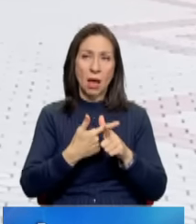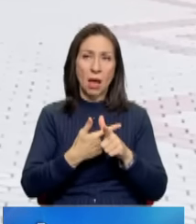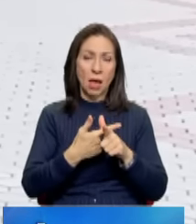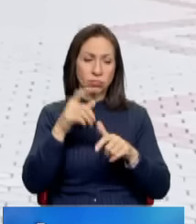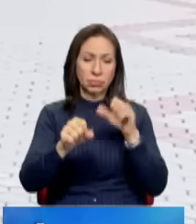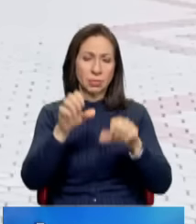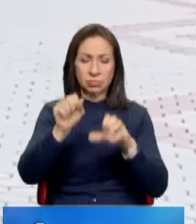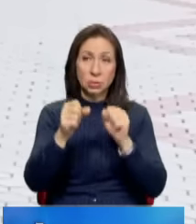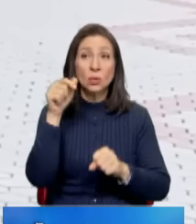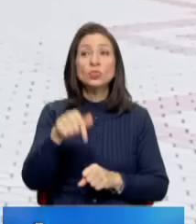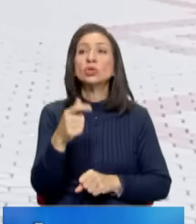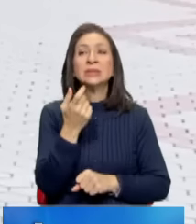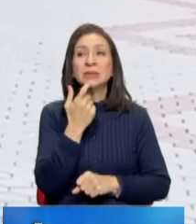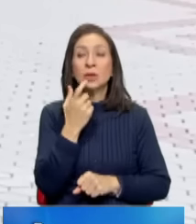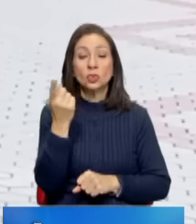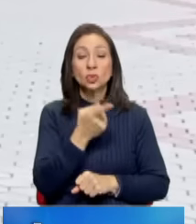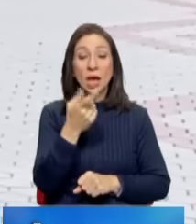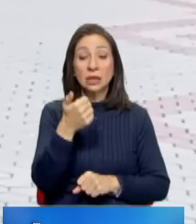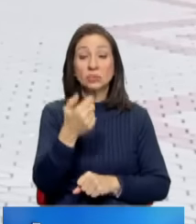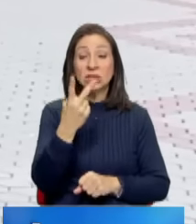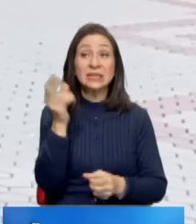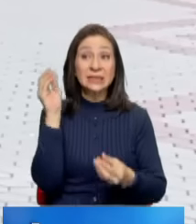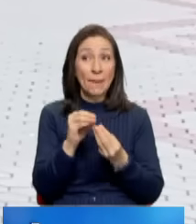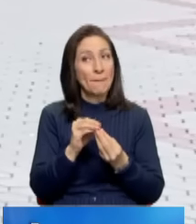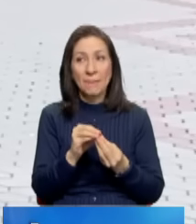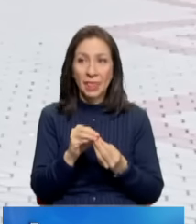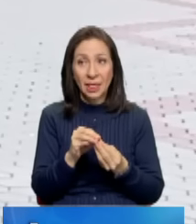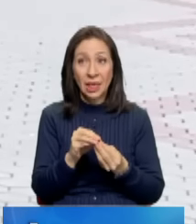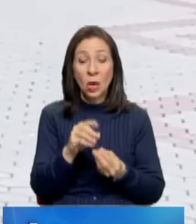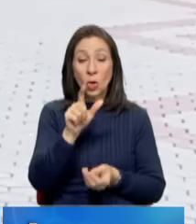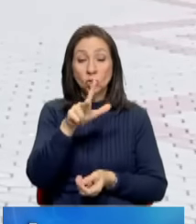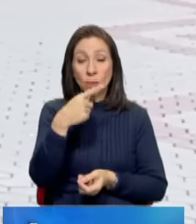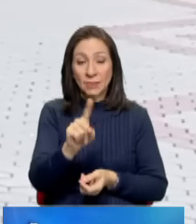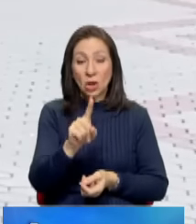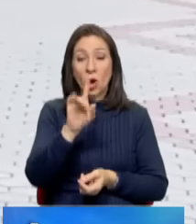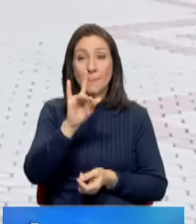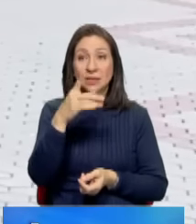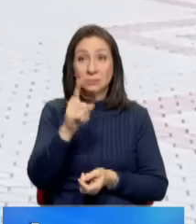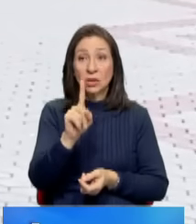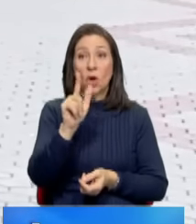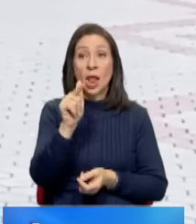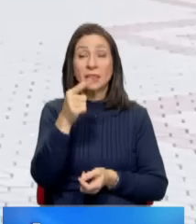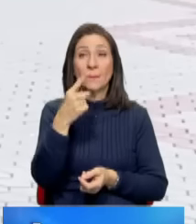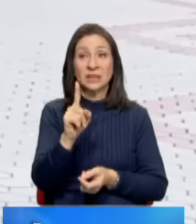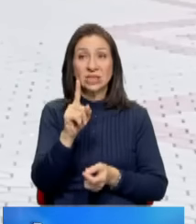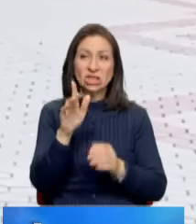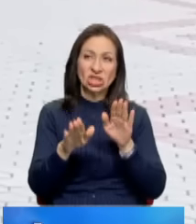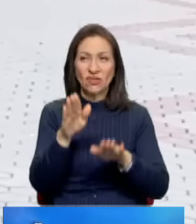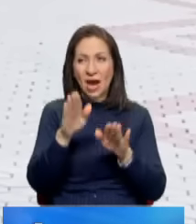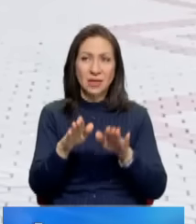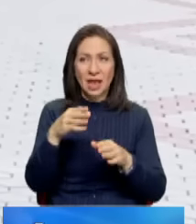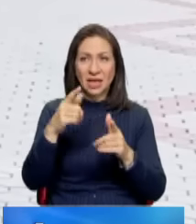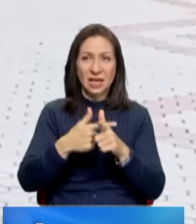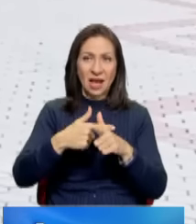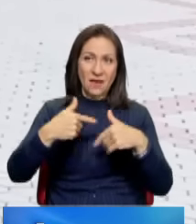giderken evler bu sene %62 zamla 13 bin, 15 bin ve 16 bin civarlarında bir paraya